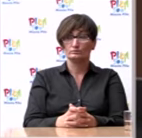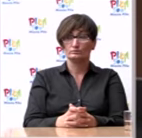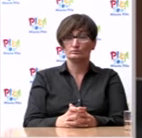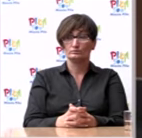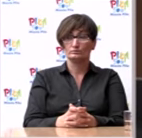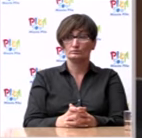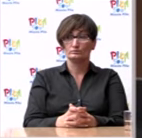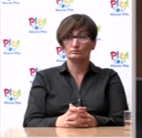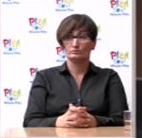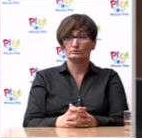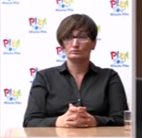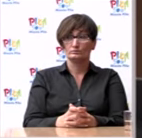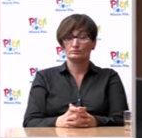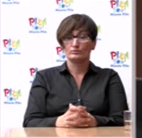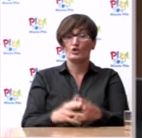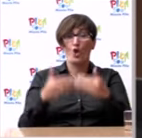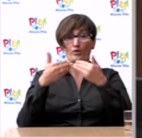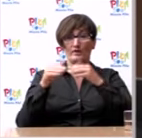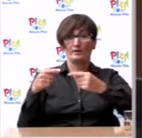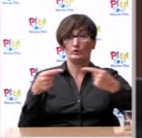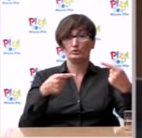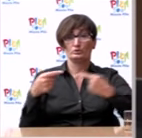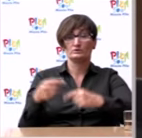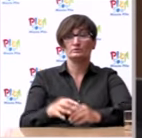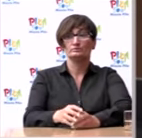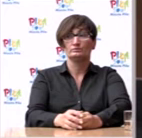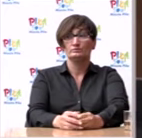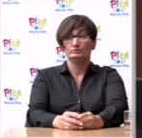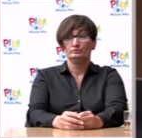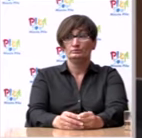Dziękuję bardzo. Bardzo proszę, otwieram dyskusję.